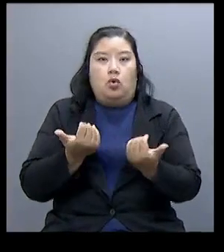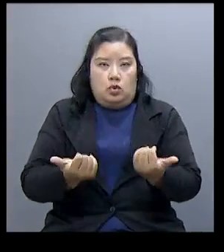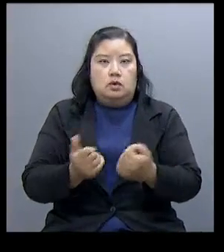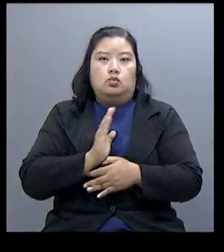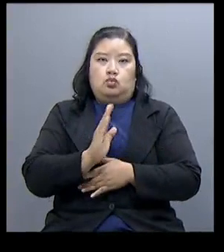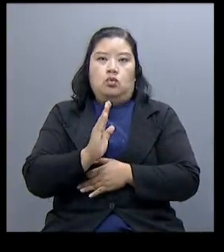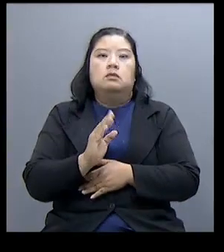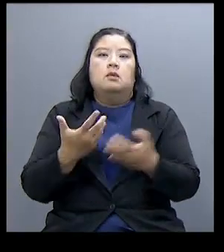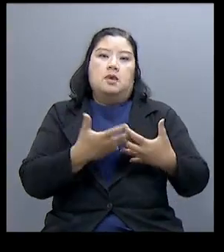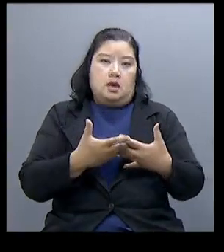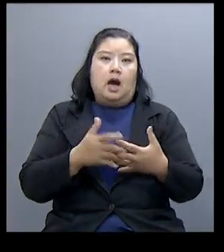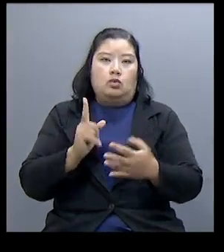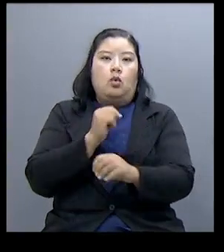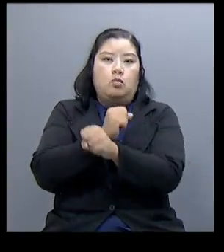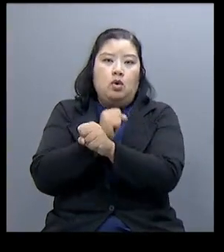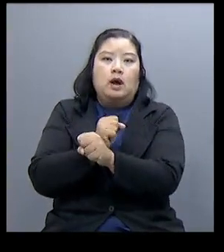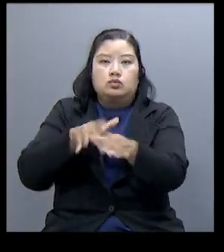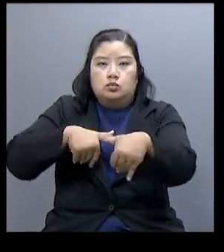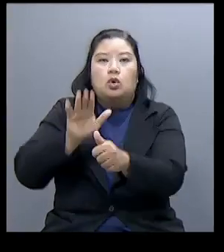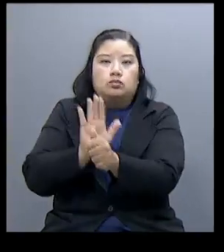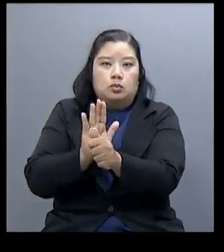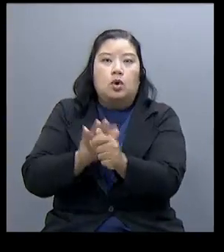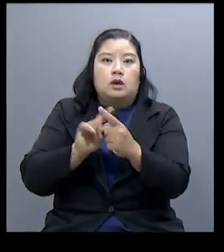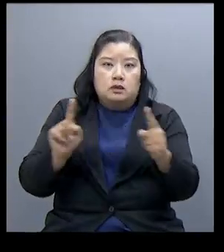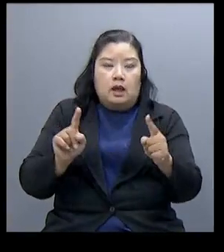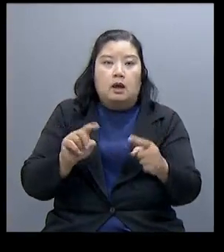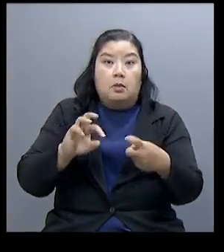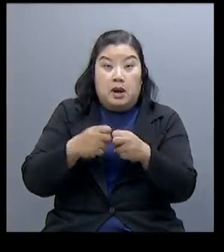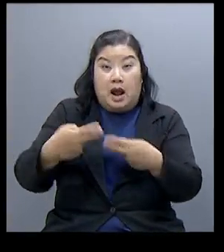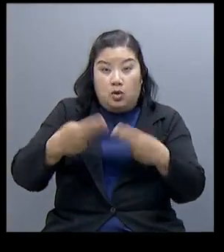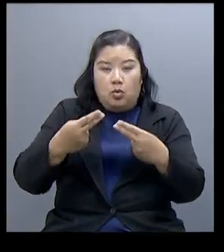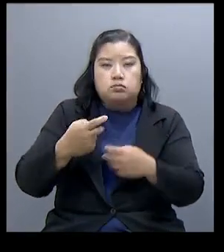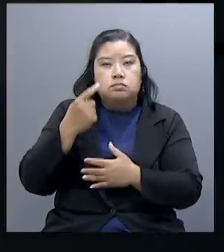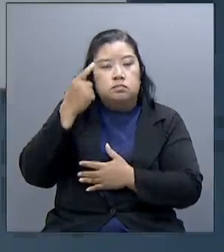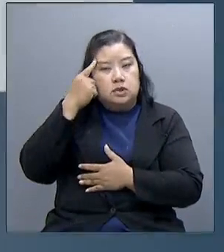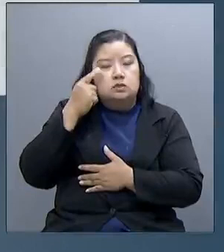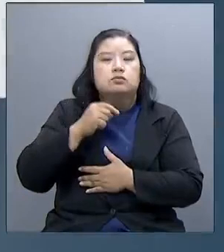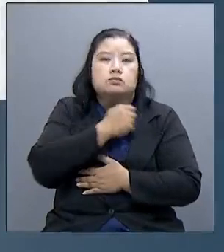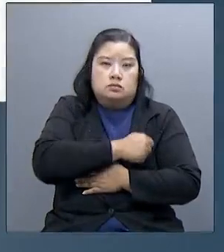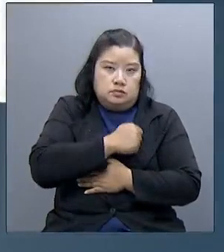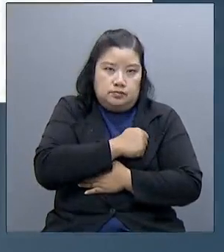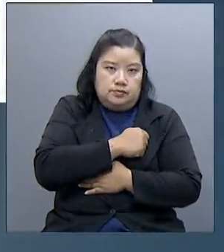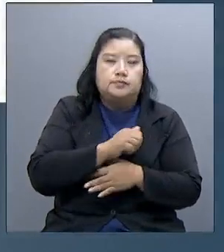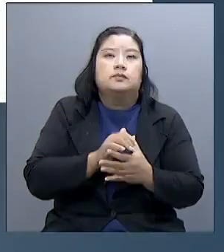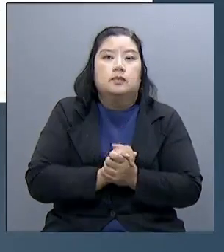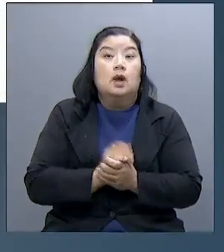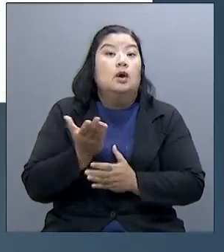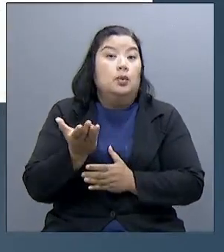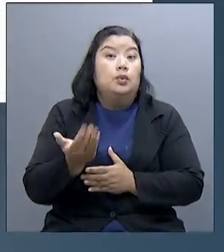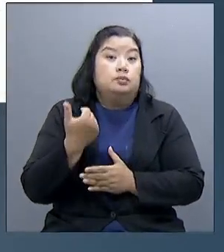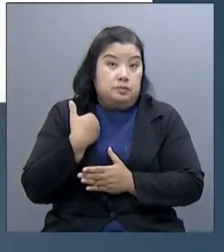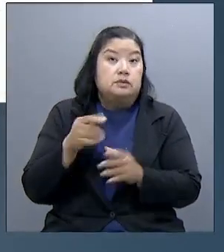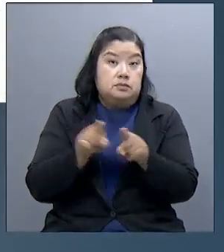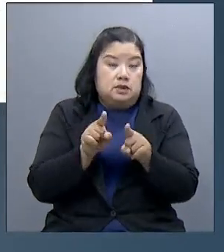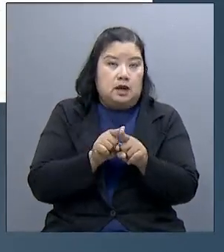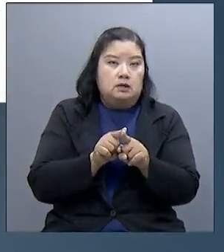ด้วยกับการปกป้องพลเรือนแต่ขอไว้อะไรกับเหตุการณ์ที่เกิดขึ้นค่ะขณะที่เนทันยาฮูได้เขียนข้อความผ่าน